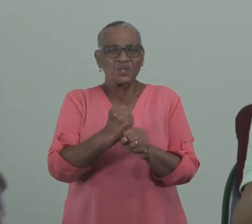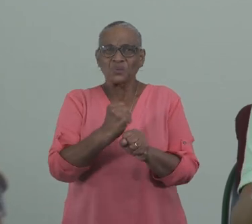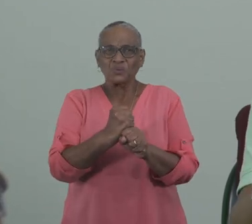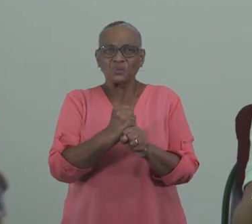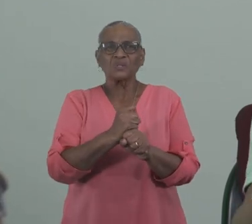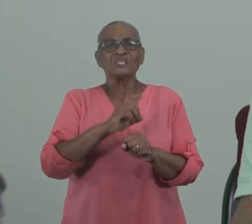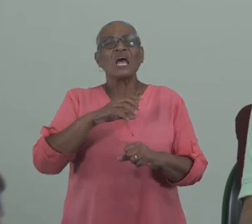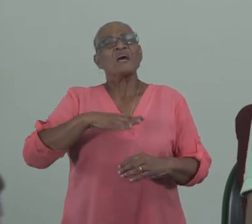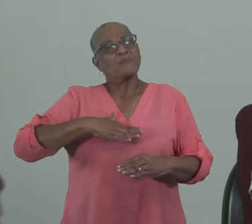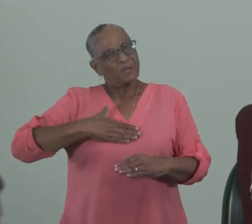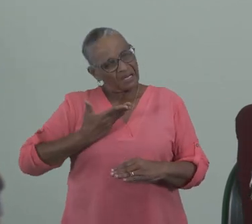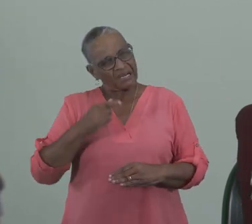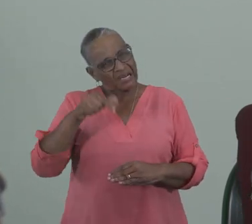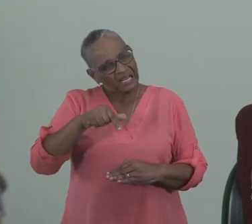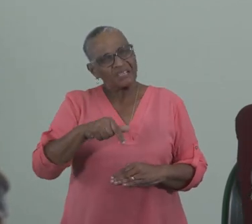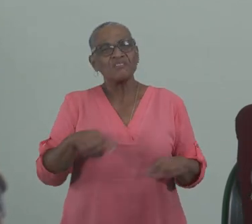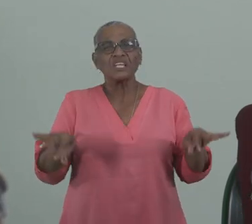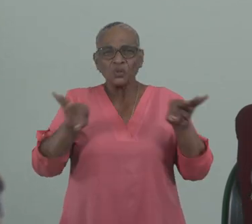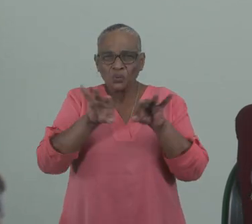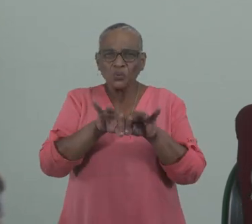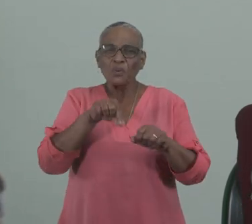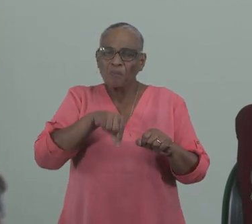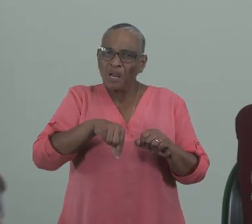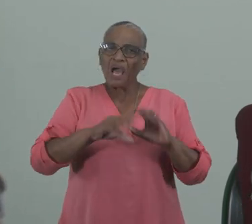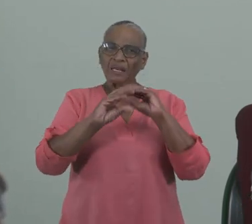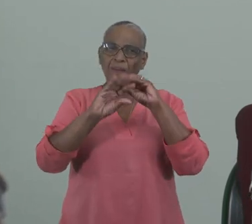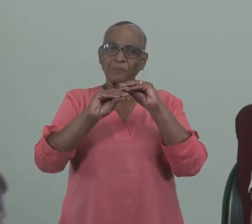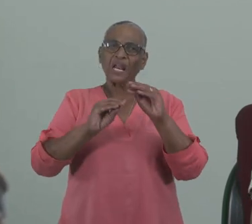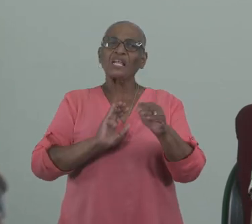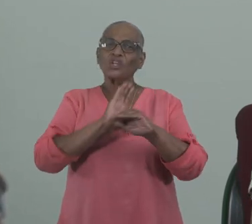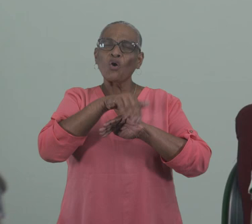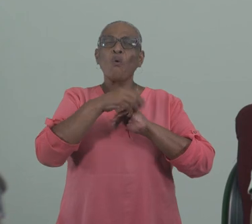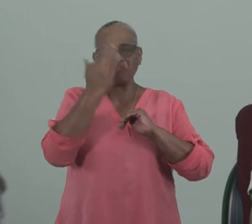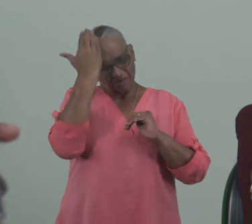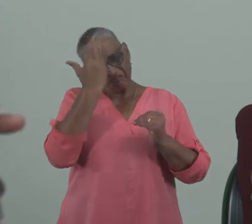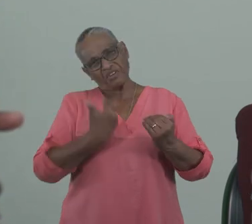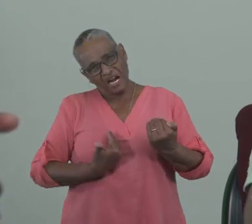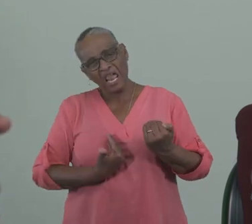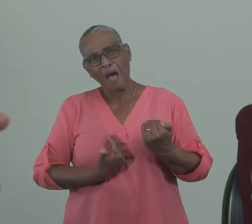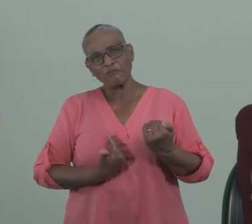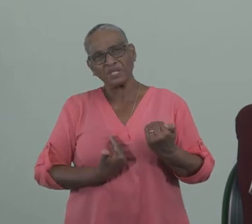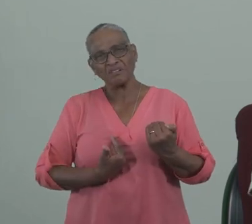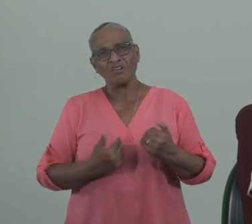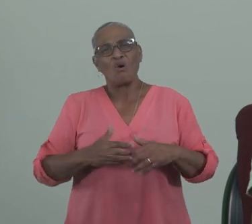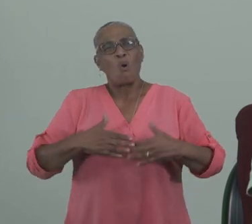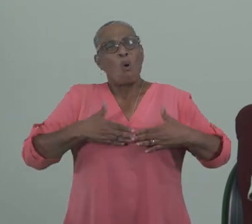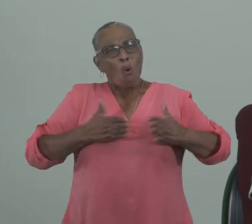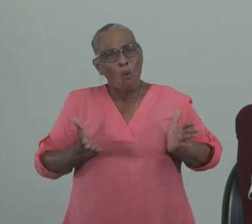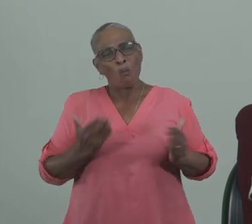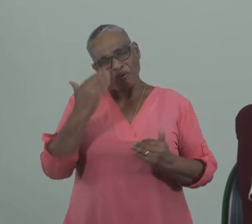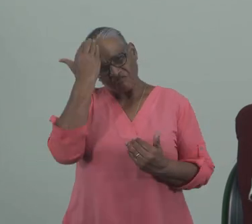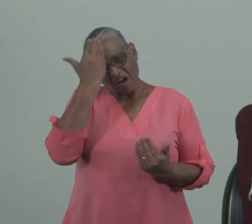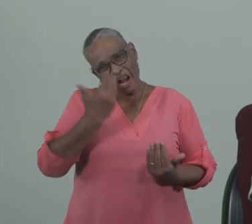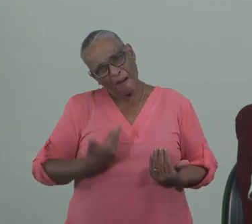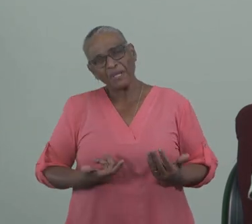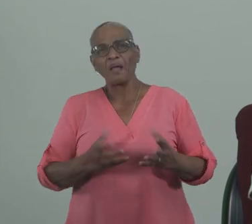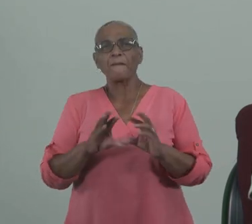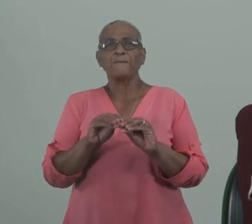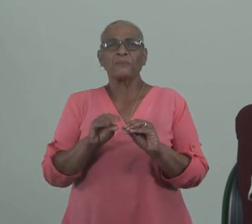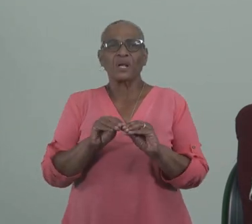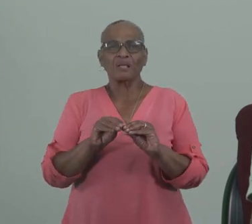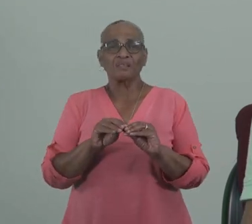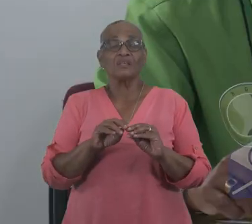ook deze gelegenheid van u heel, heel belangrijk vind, van weet je, dat we er open over kunnen praten.